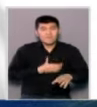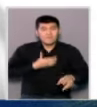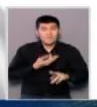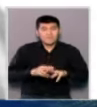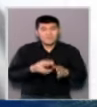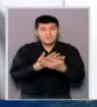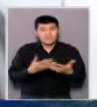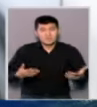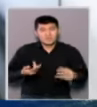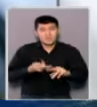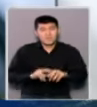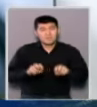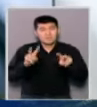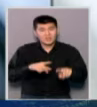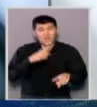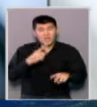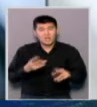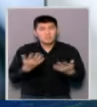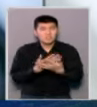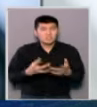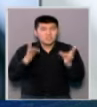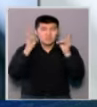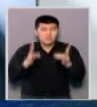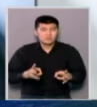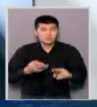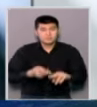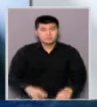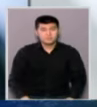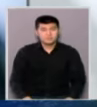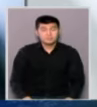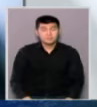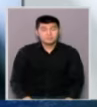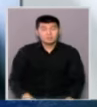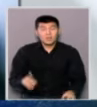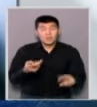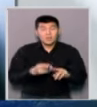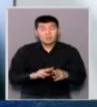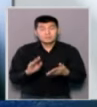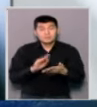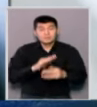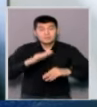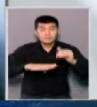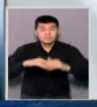перине бригад данным предупреждением чтобы не допускать несчастных случаев отмечают сотрудники предприятия